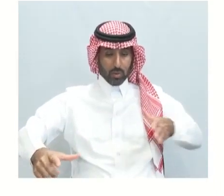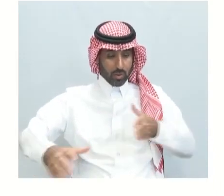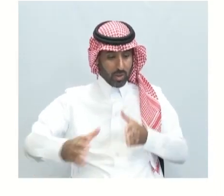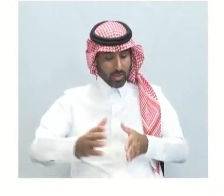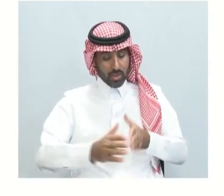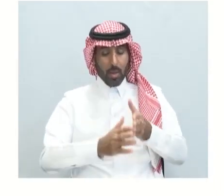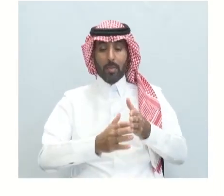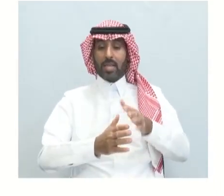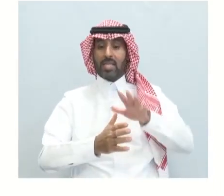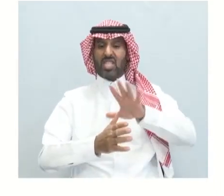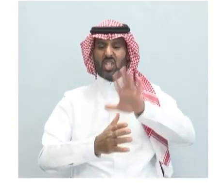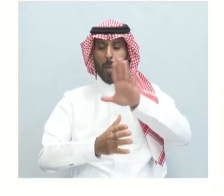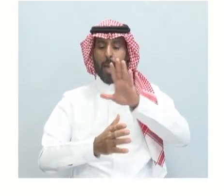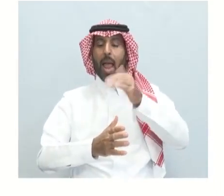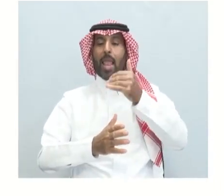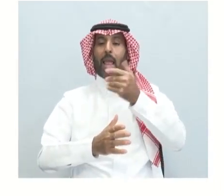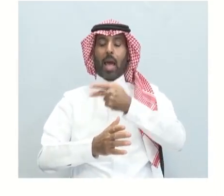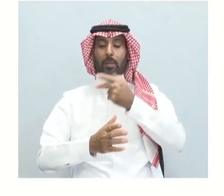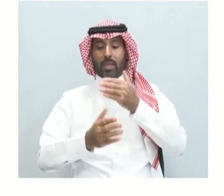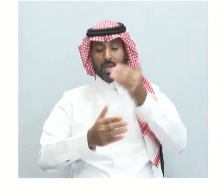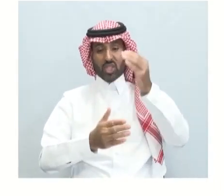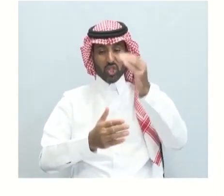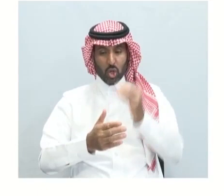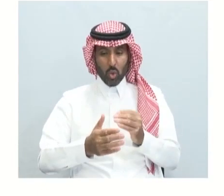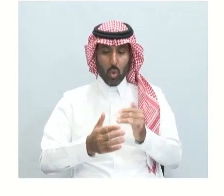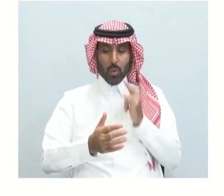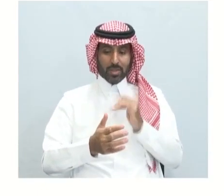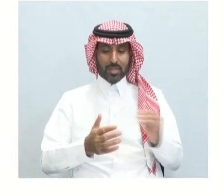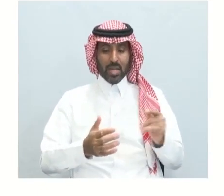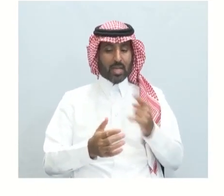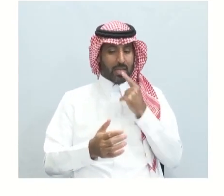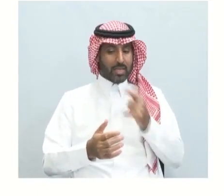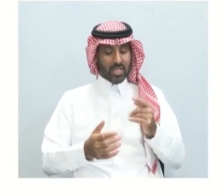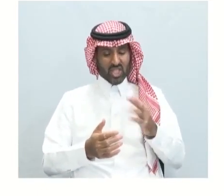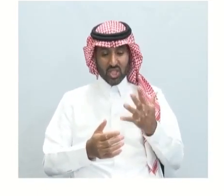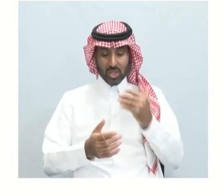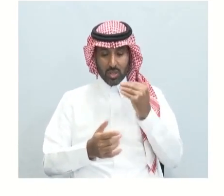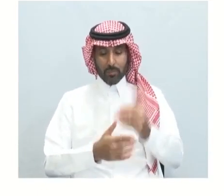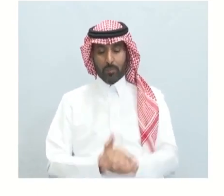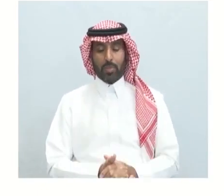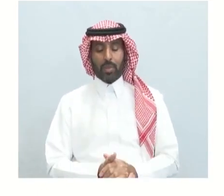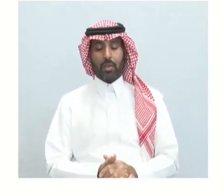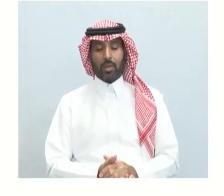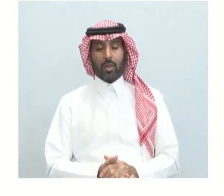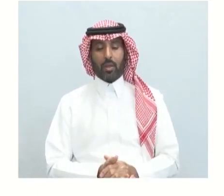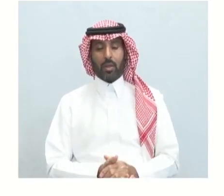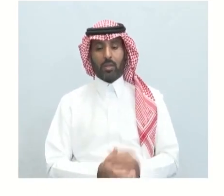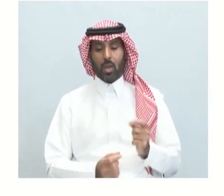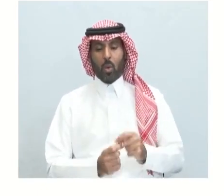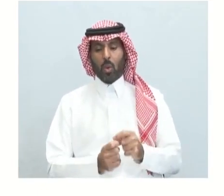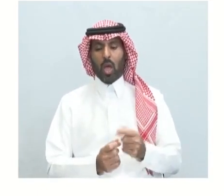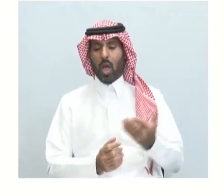الغربي الى الجنوب الشرقي حديث العمر جيولوجيا تكون قبل